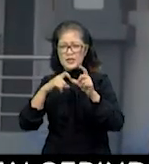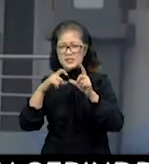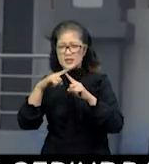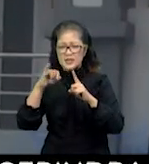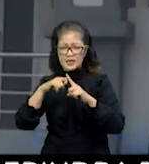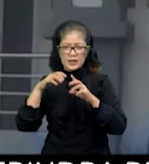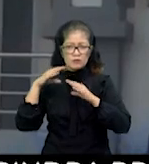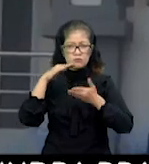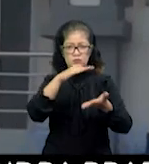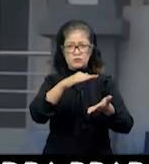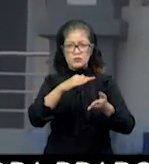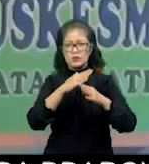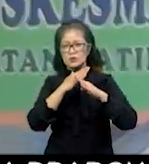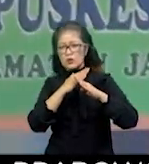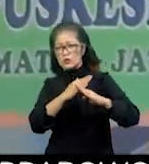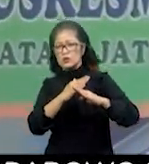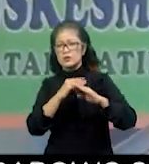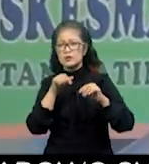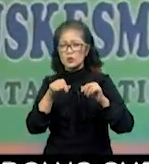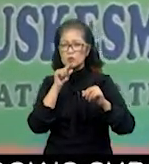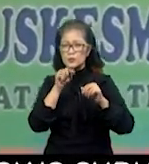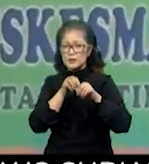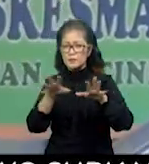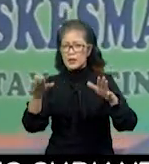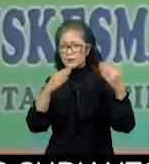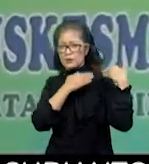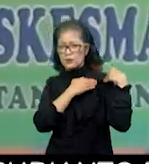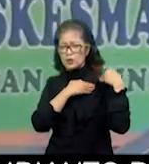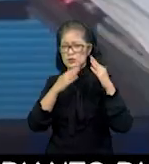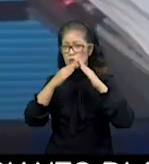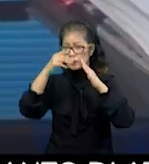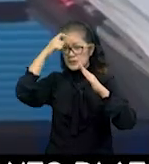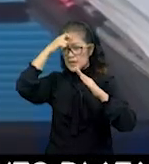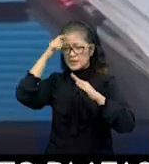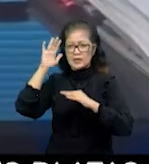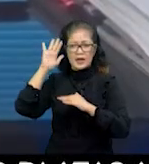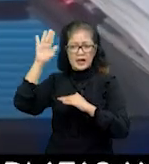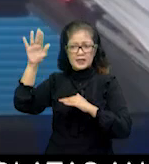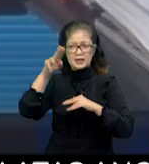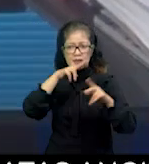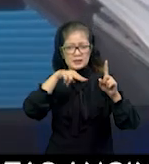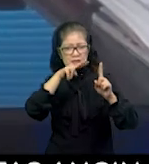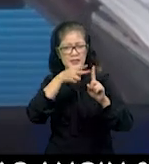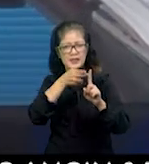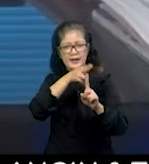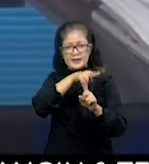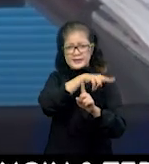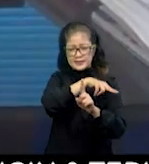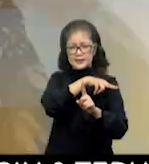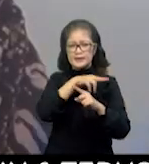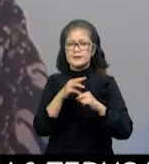Untuk mencegah penularan kasus COVID-19, petugas Puskesmas Kecamatan Jatinegara akan menelusuri kontak erat dengan pasien